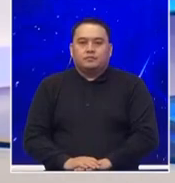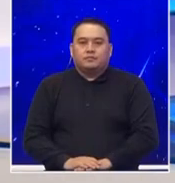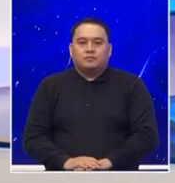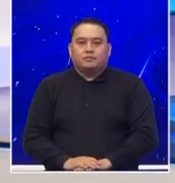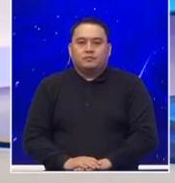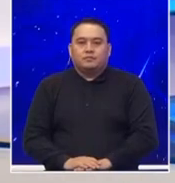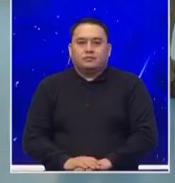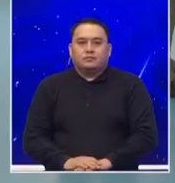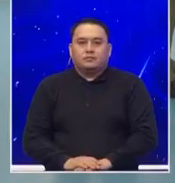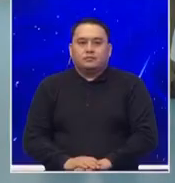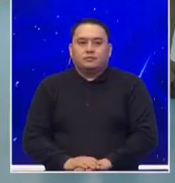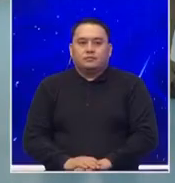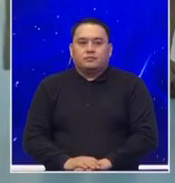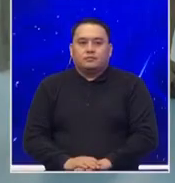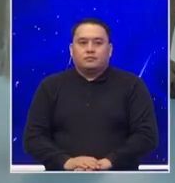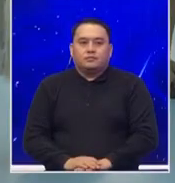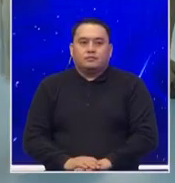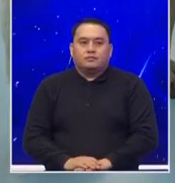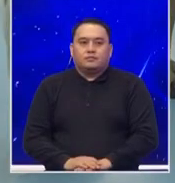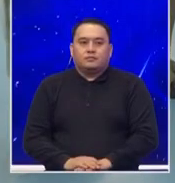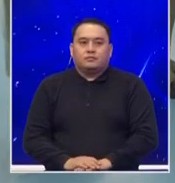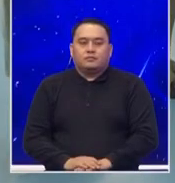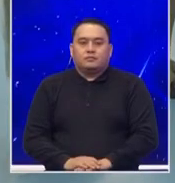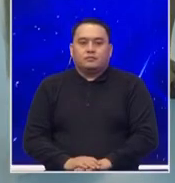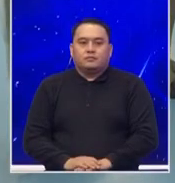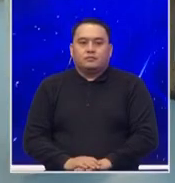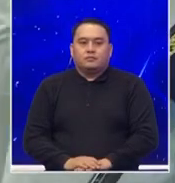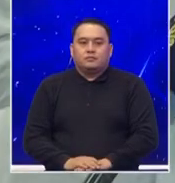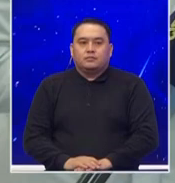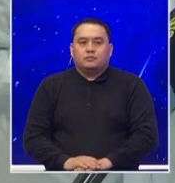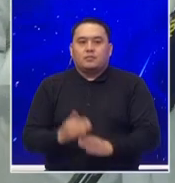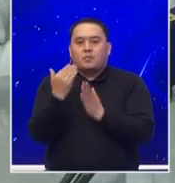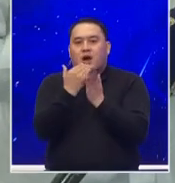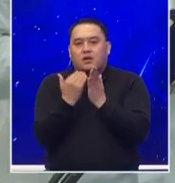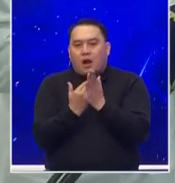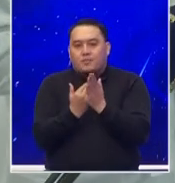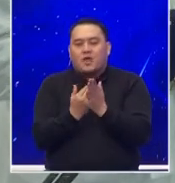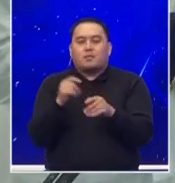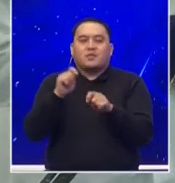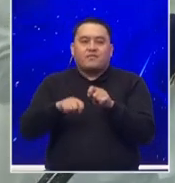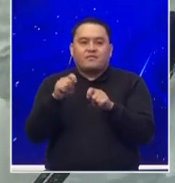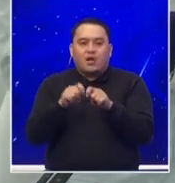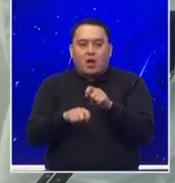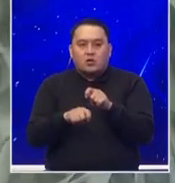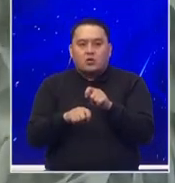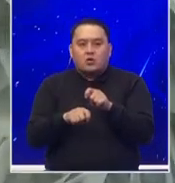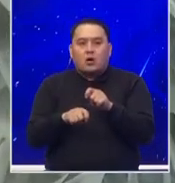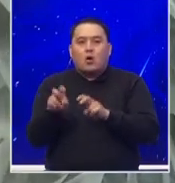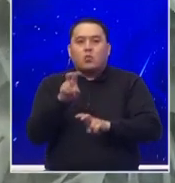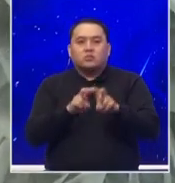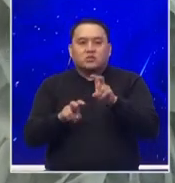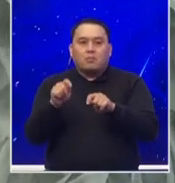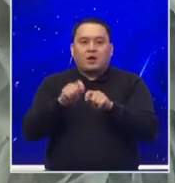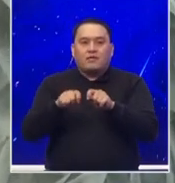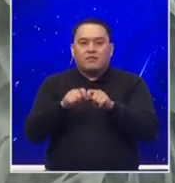медоборудования. На планшете установлено программное обеспечение, которое позволяет вести как данные пациента, так и данные об исследовании, что